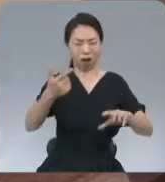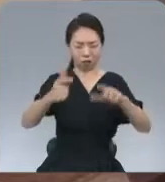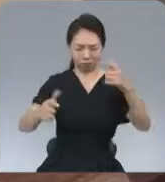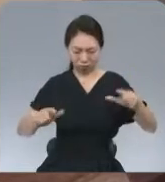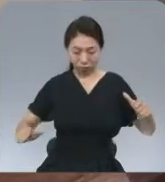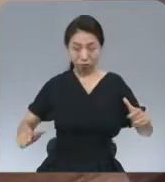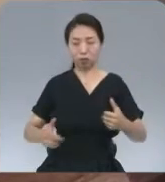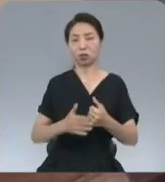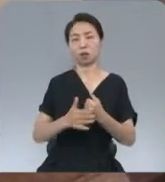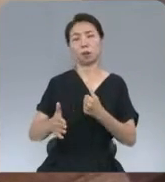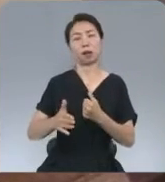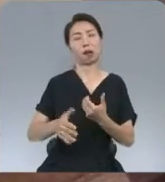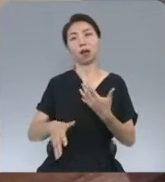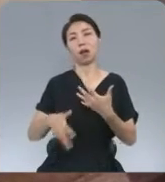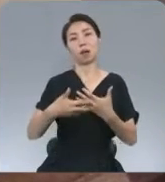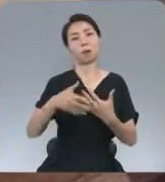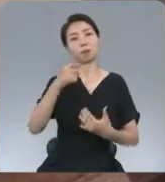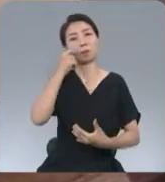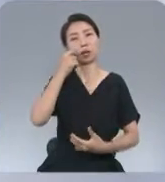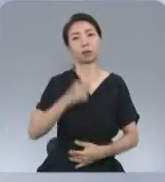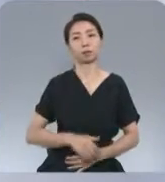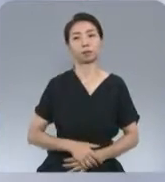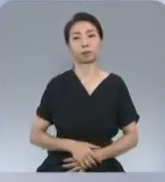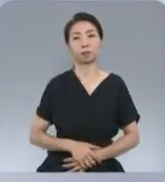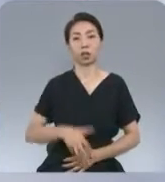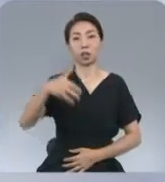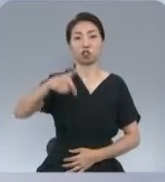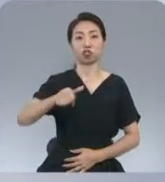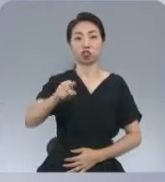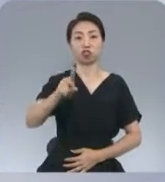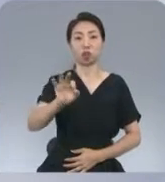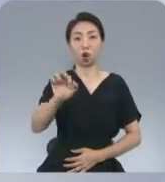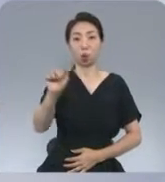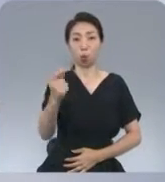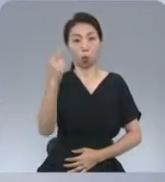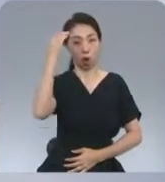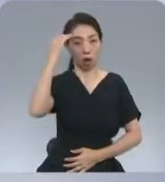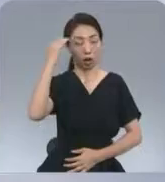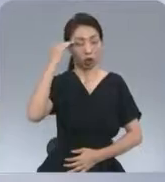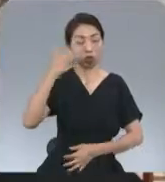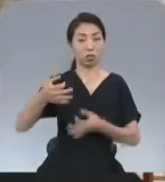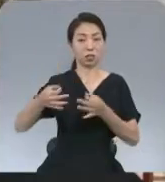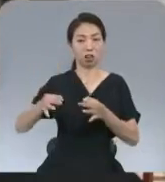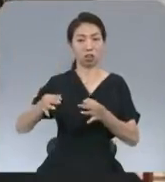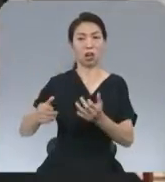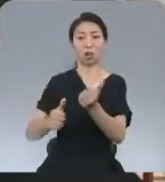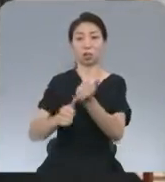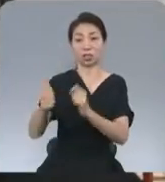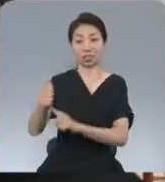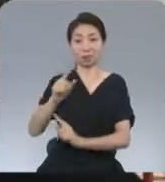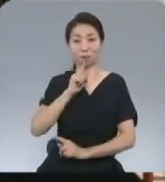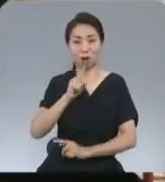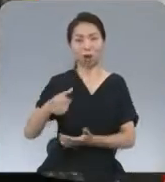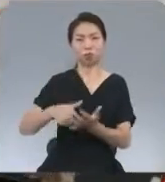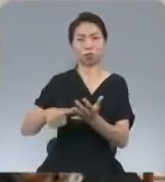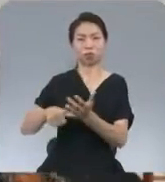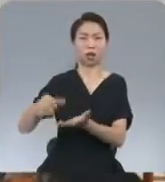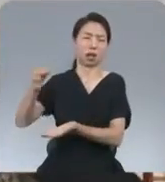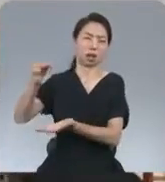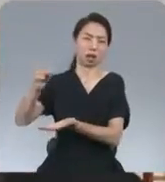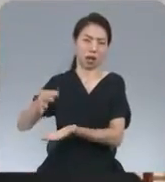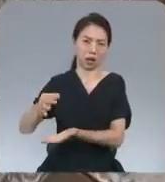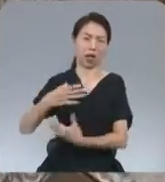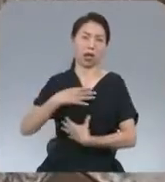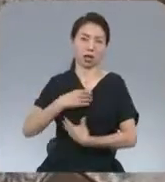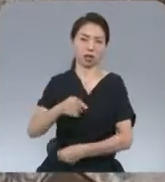фонда кристалле на георгиева перспективы развития мировой экономики становятся все более мрачными и не